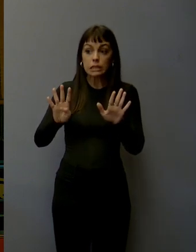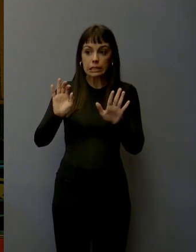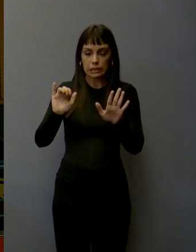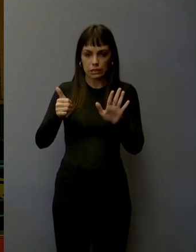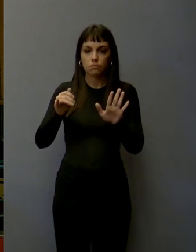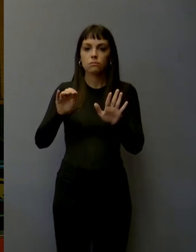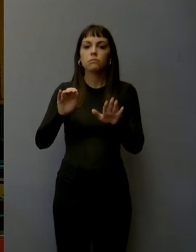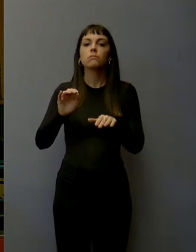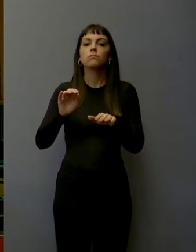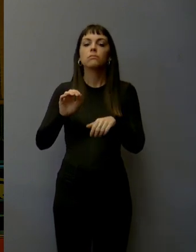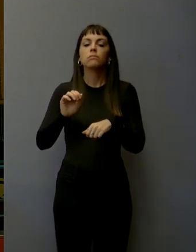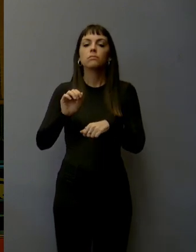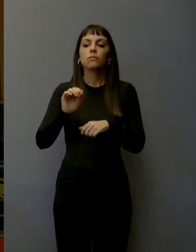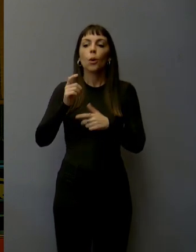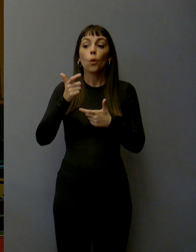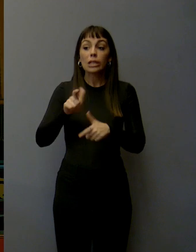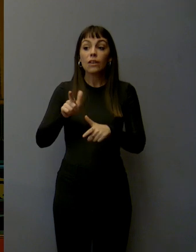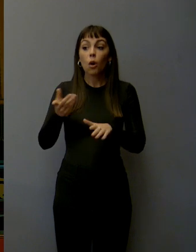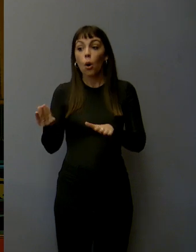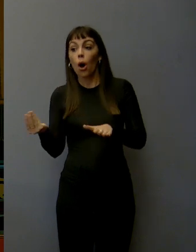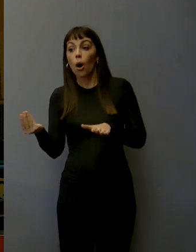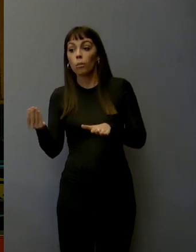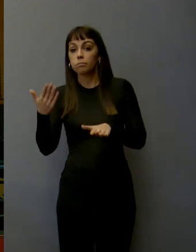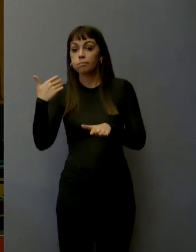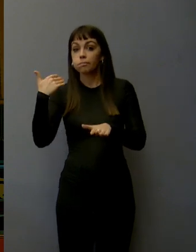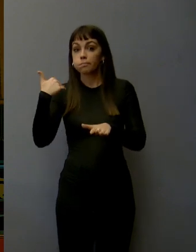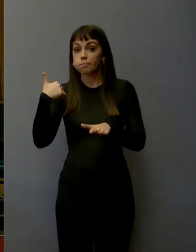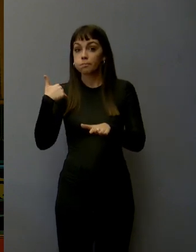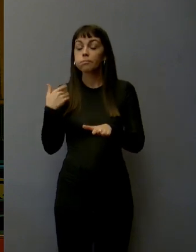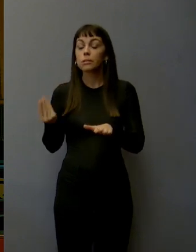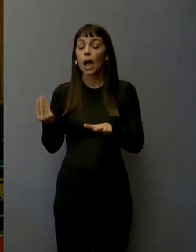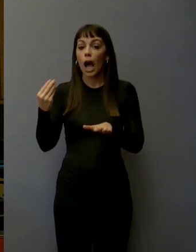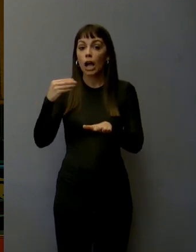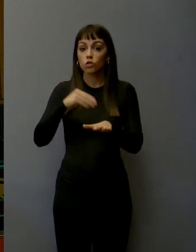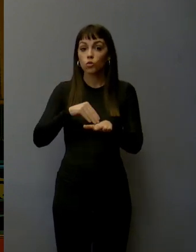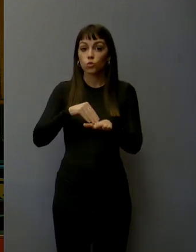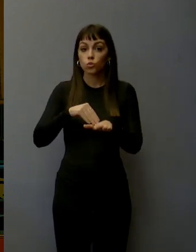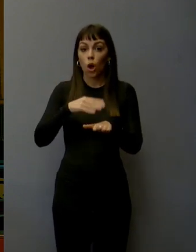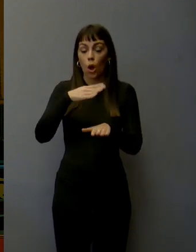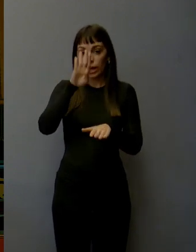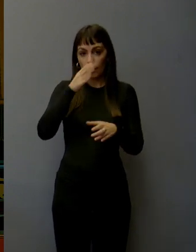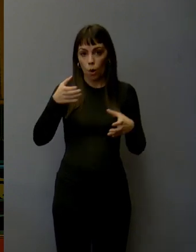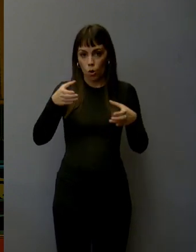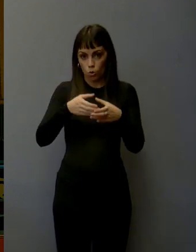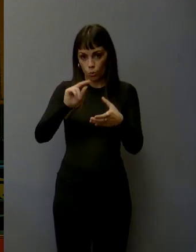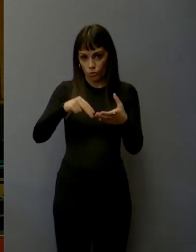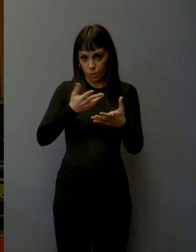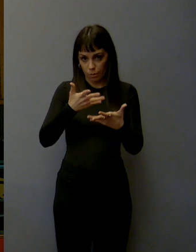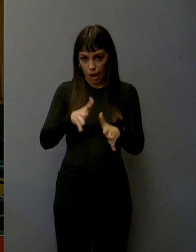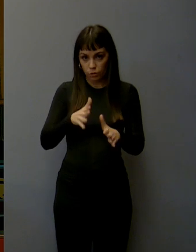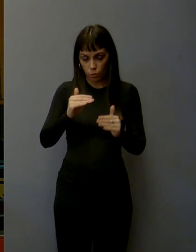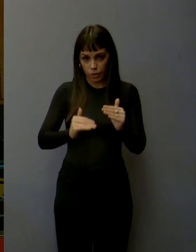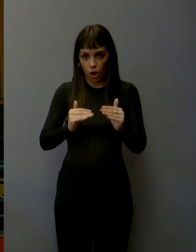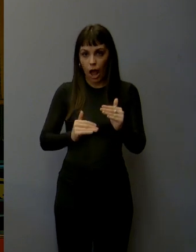quello che abbiamo aggiunto che è stato firmato da tutti i capogruppo della minoranza